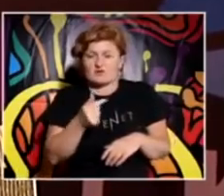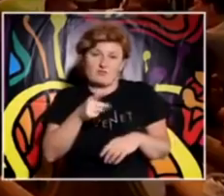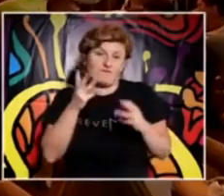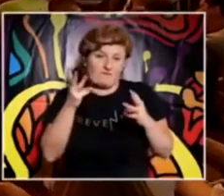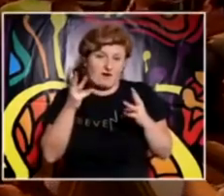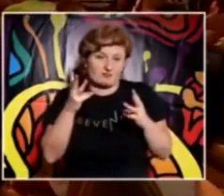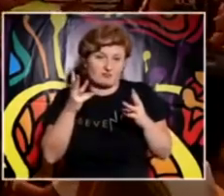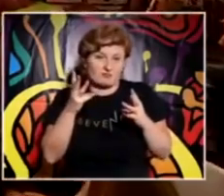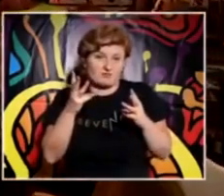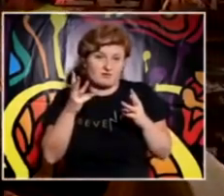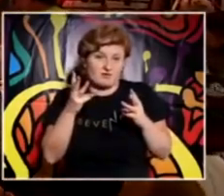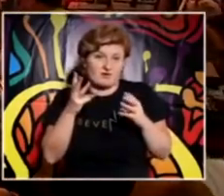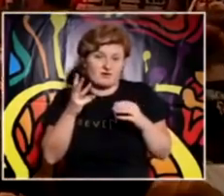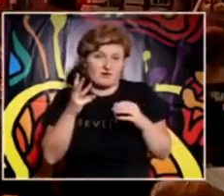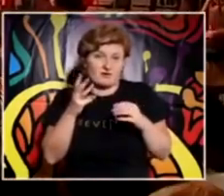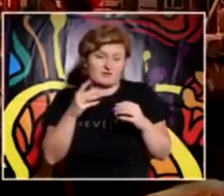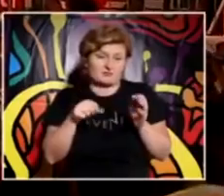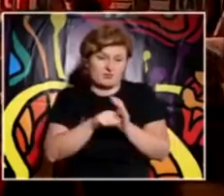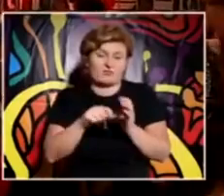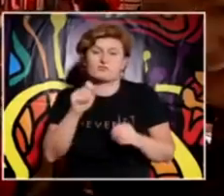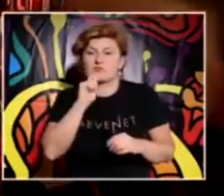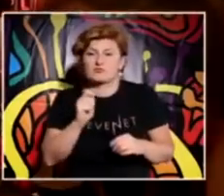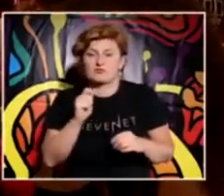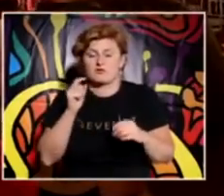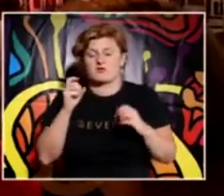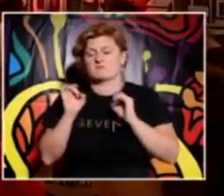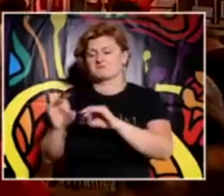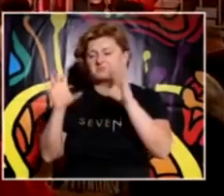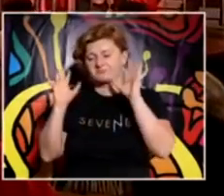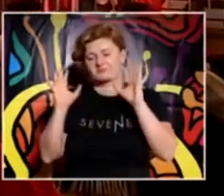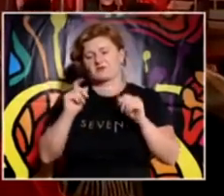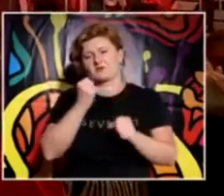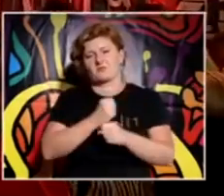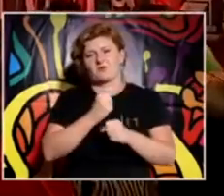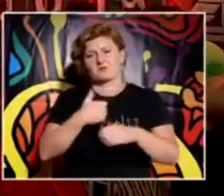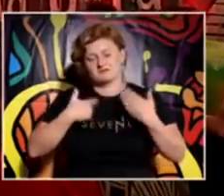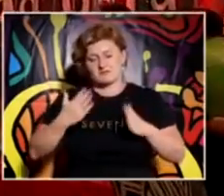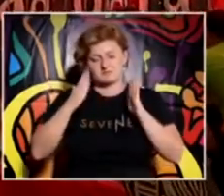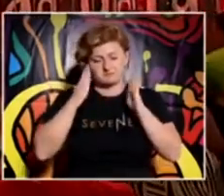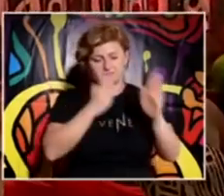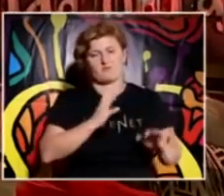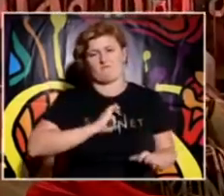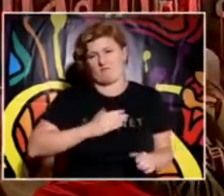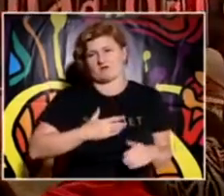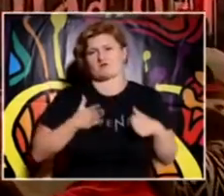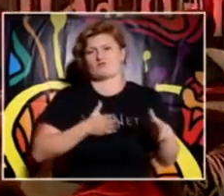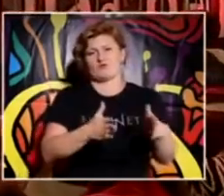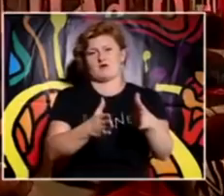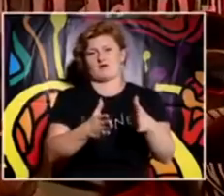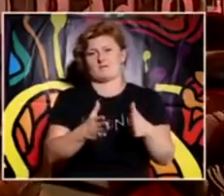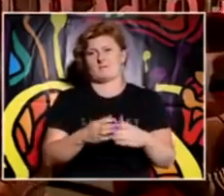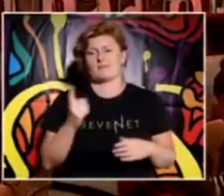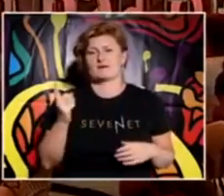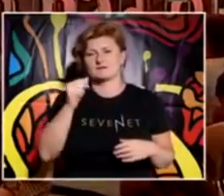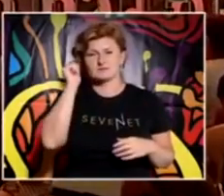Podkarpacie. Natomiast rzuciła w cholerę tę robotę i postanowiła pójść swoją drogą. Szanowni Państwo, sama przez